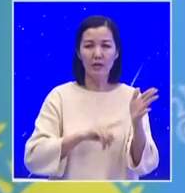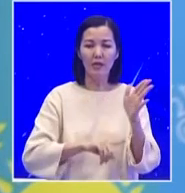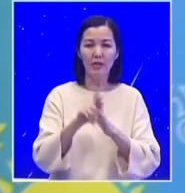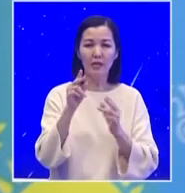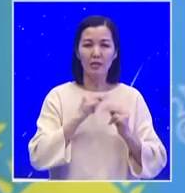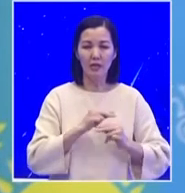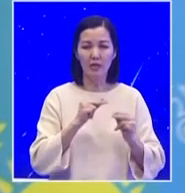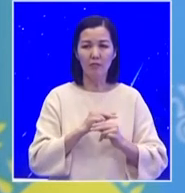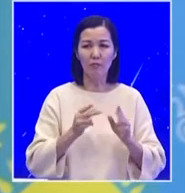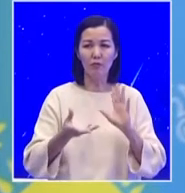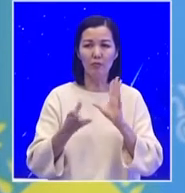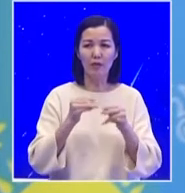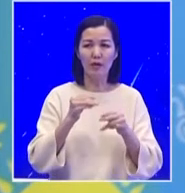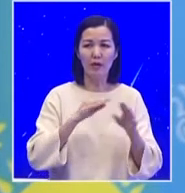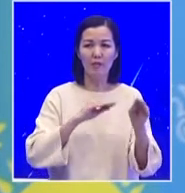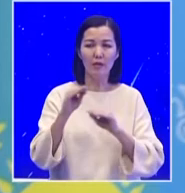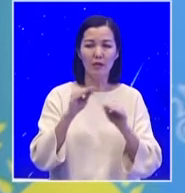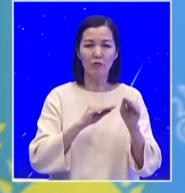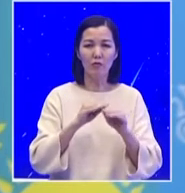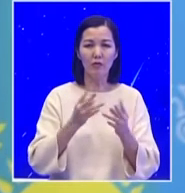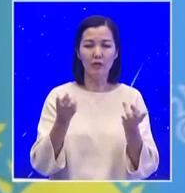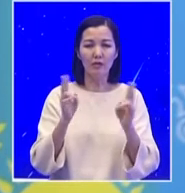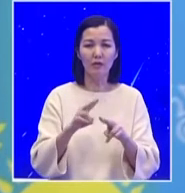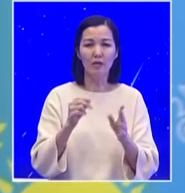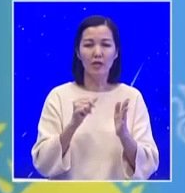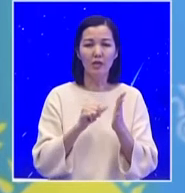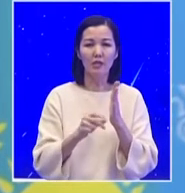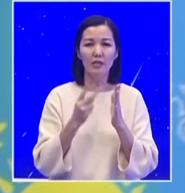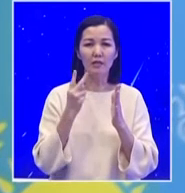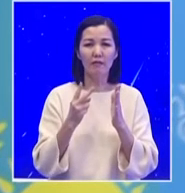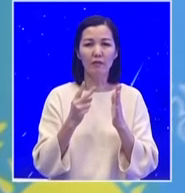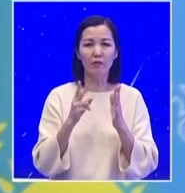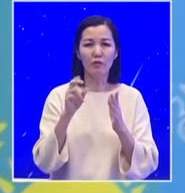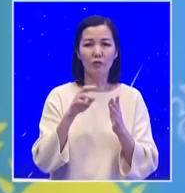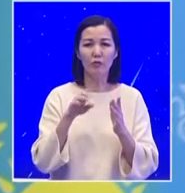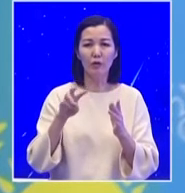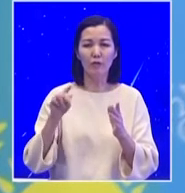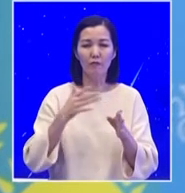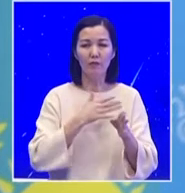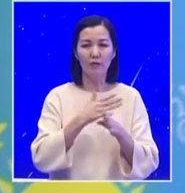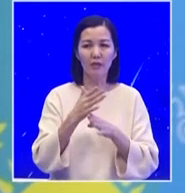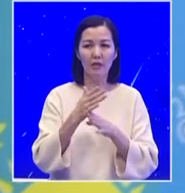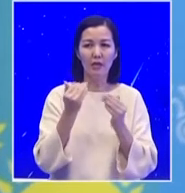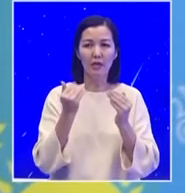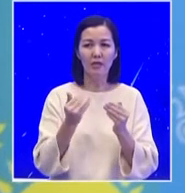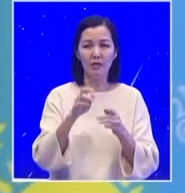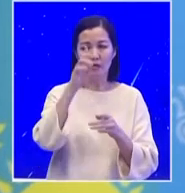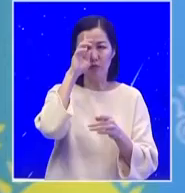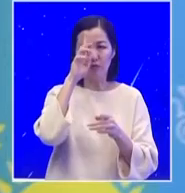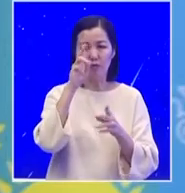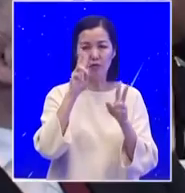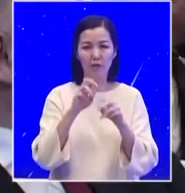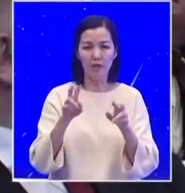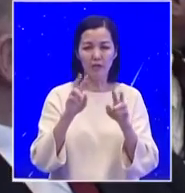работ по благоустройству оставшихся 64 дворов выделено 100 миллионов тенге. ПСЗ находится на государственной